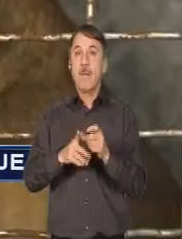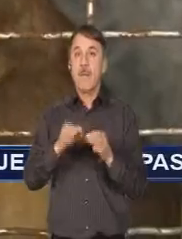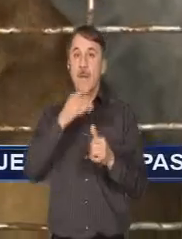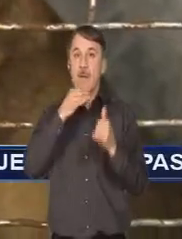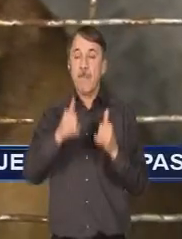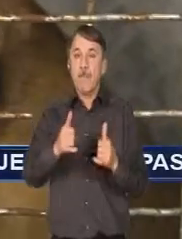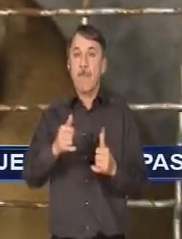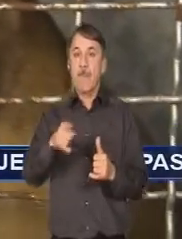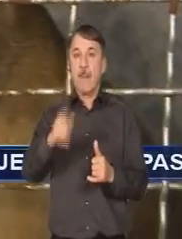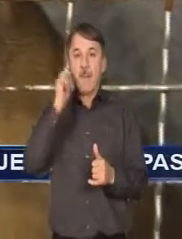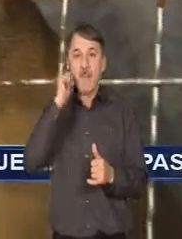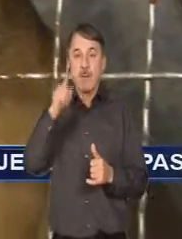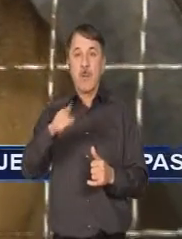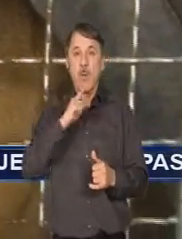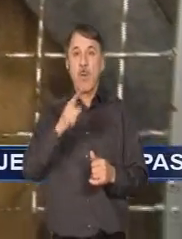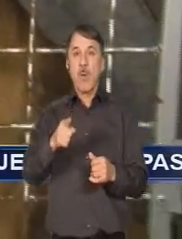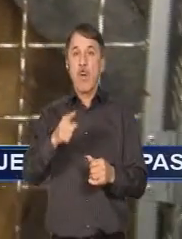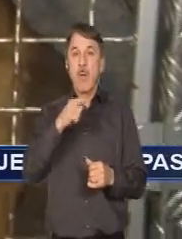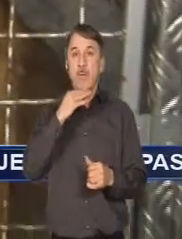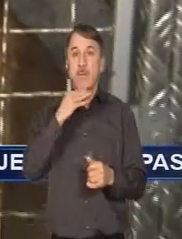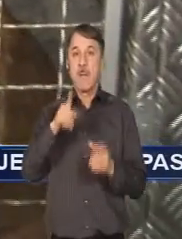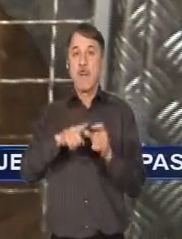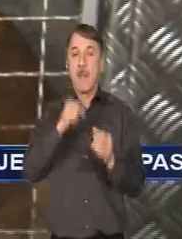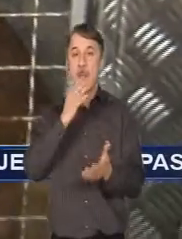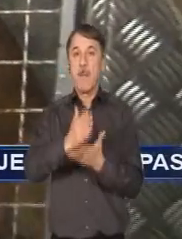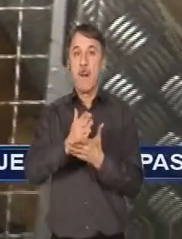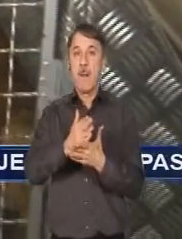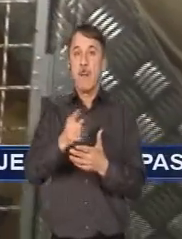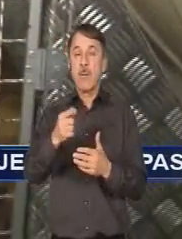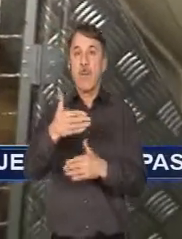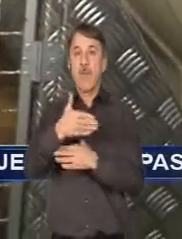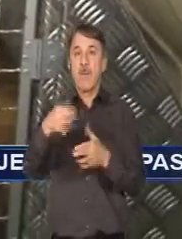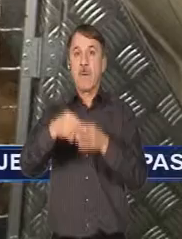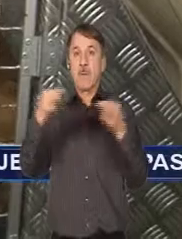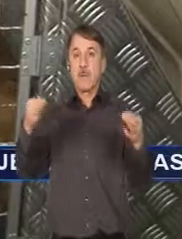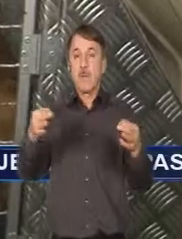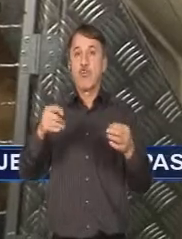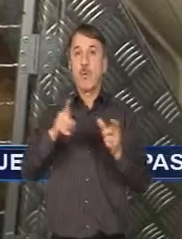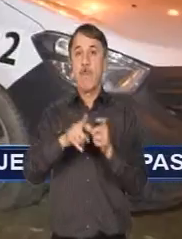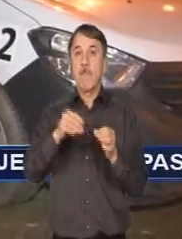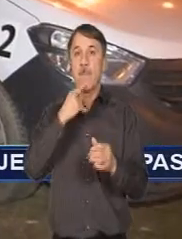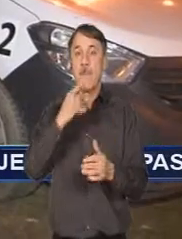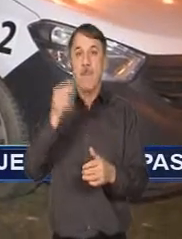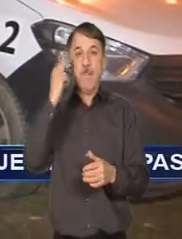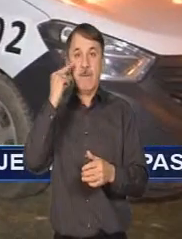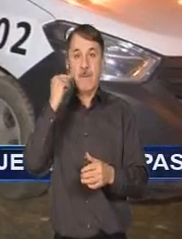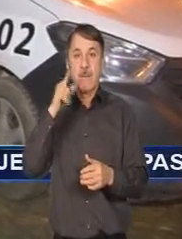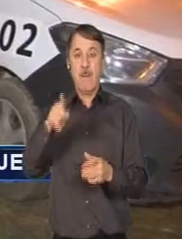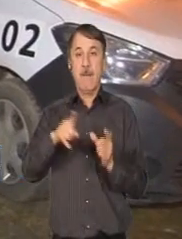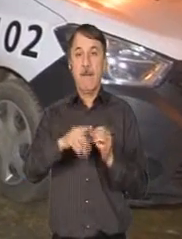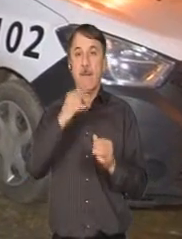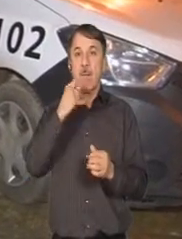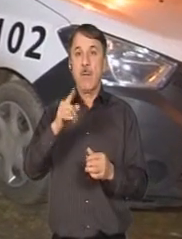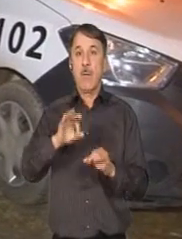Povodom nedavnog napada psa na devojčicu u naselju Adice reagovalo je javno komunalno preduzeće zoohigijena i veterina Novi Sad.